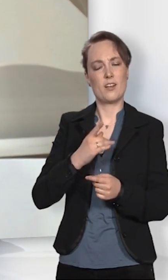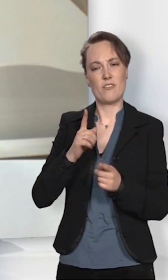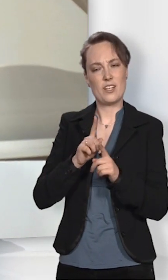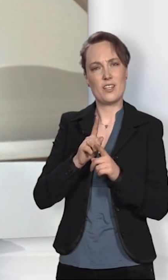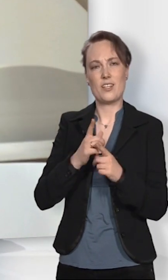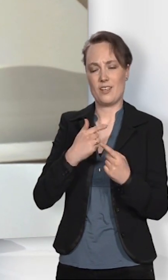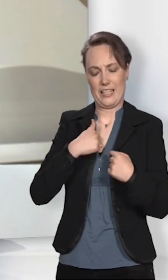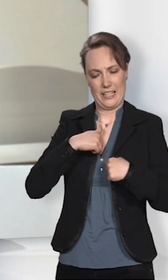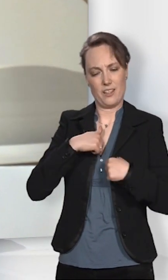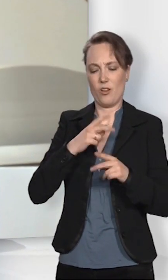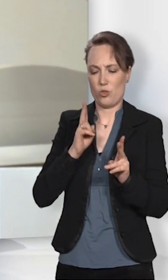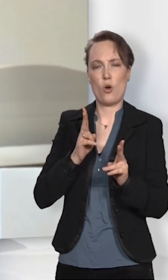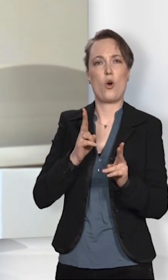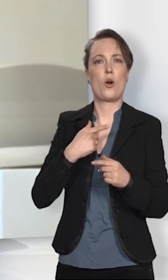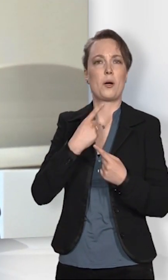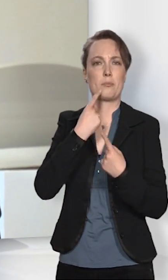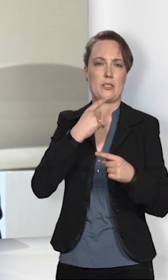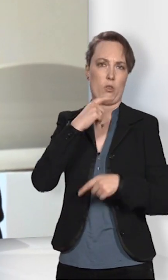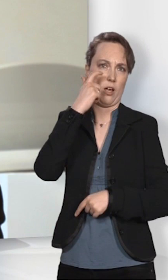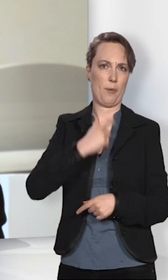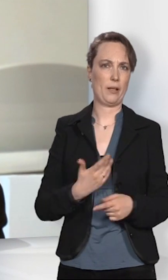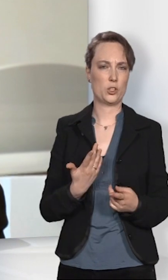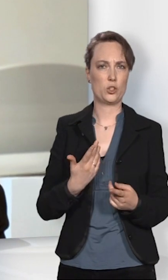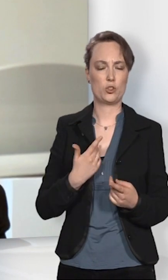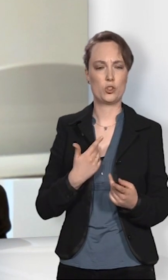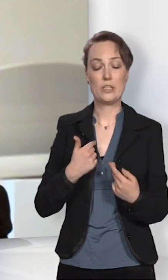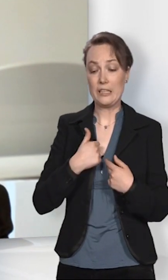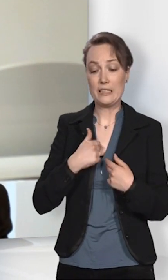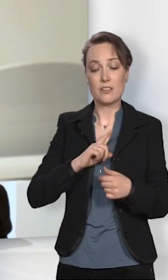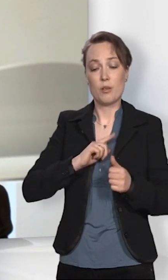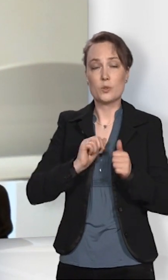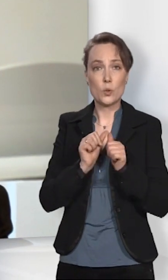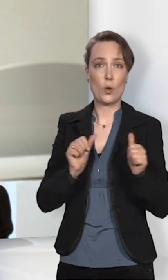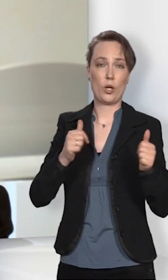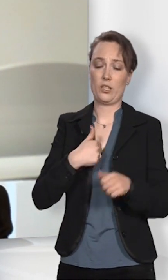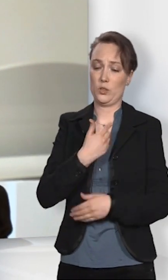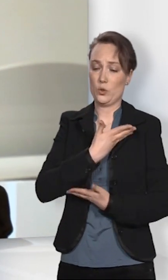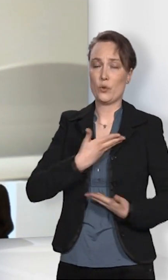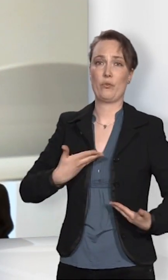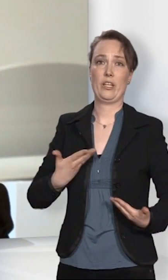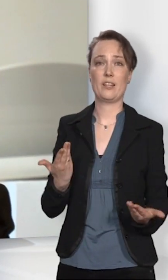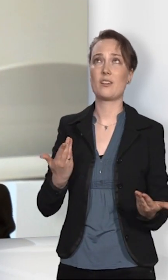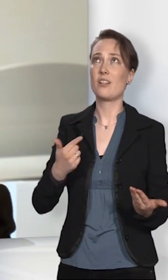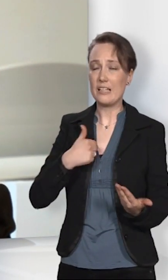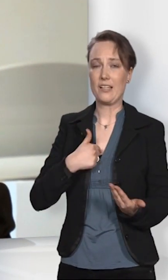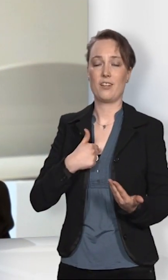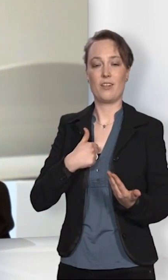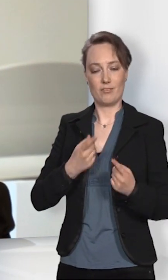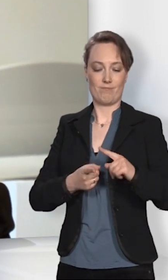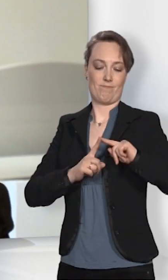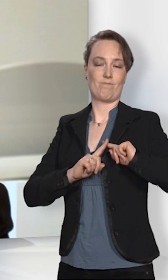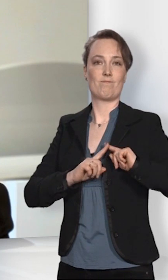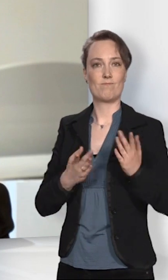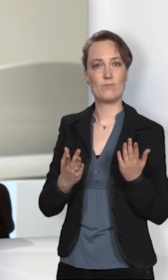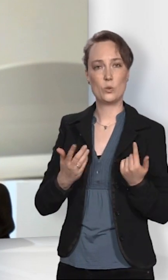ein missionarisch eingestellter Mensch. Ich bin glücklich, zufrieden mit meinem Christsein. Und